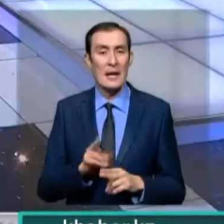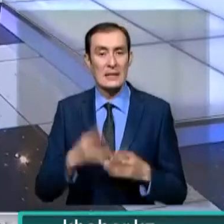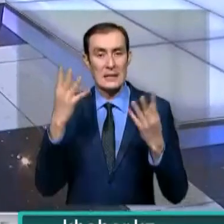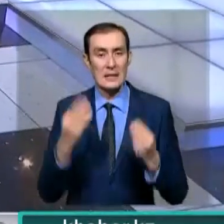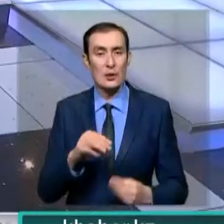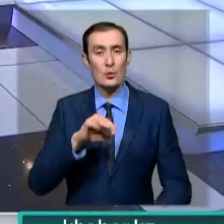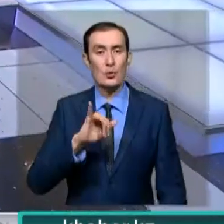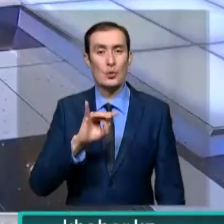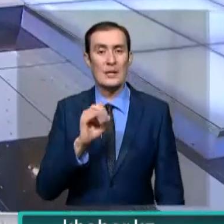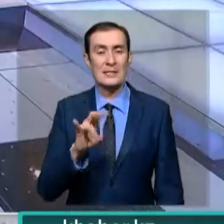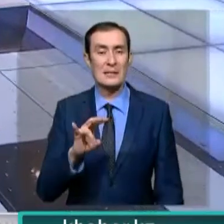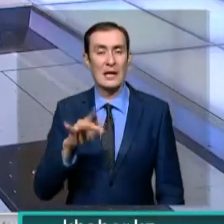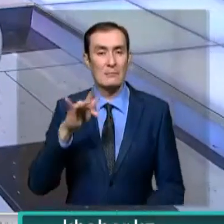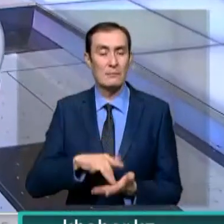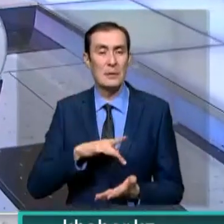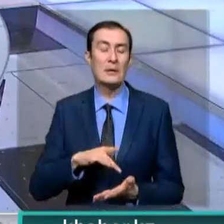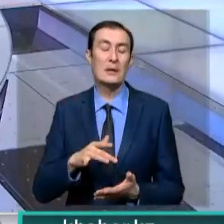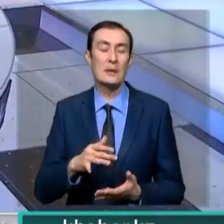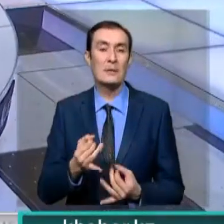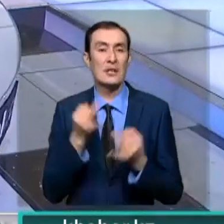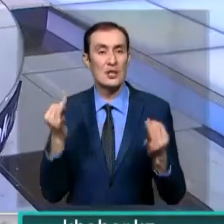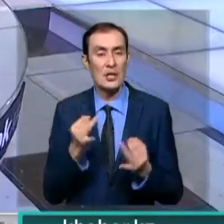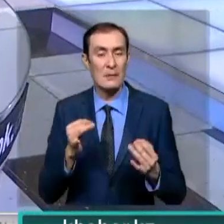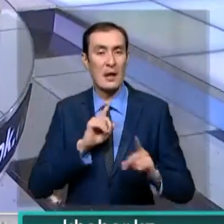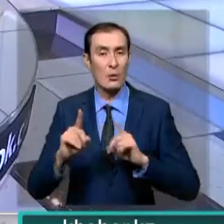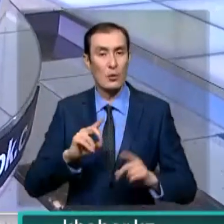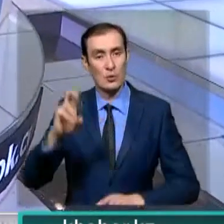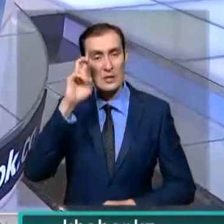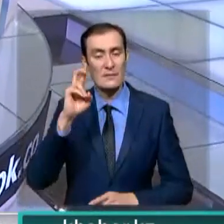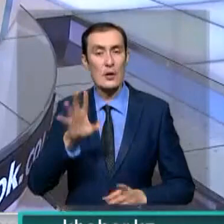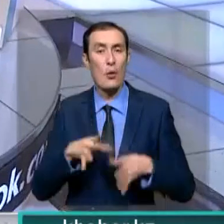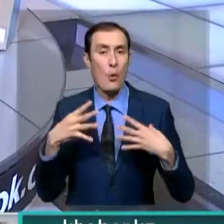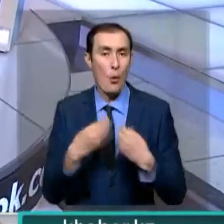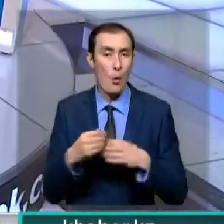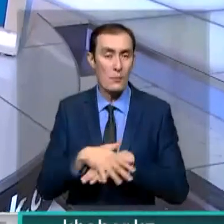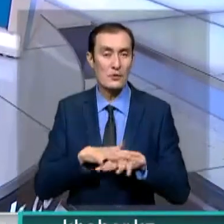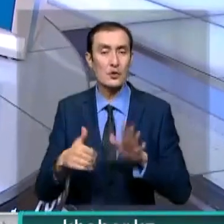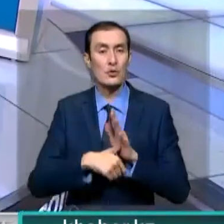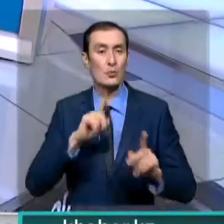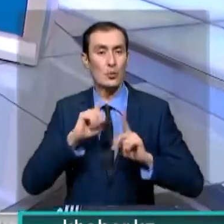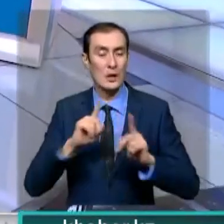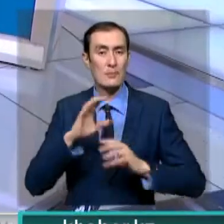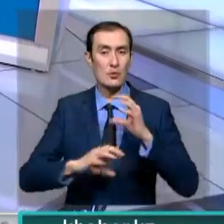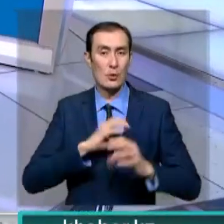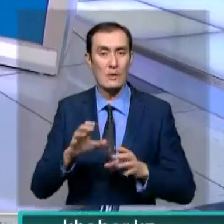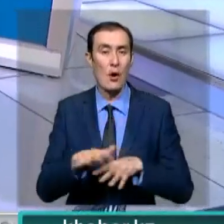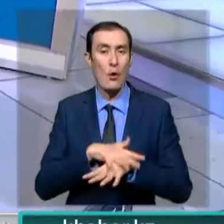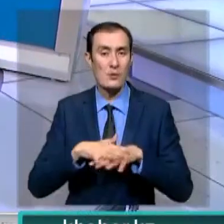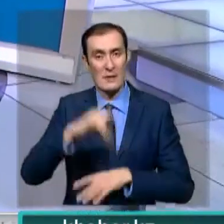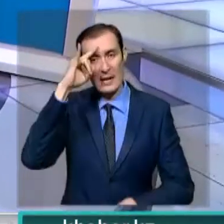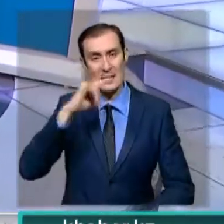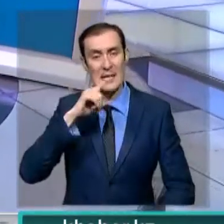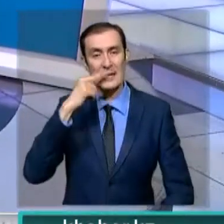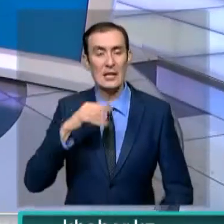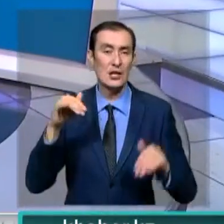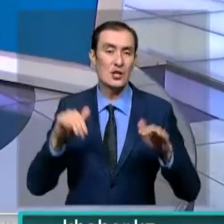туркестан в эти дни стал центром притяжения идеи местом диалога государство и общество на шестом курултае международного общества казах целей